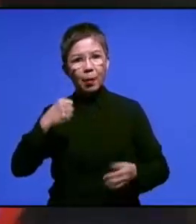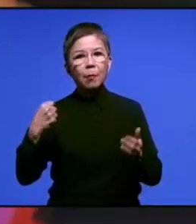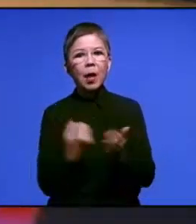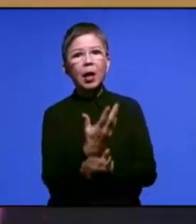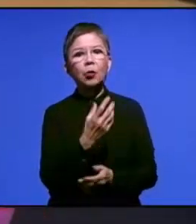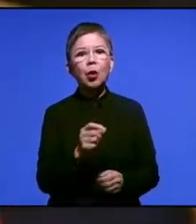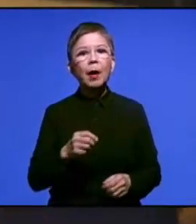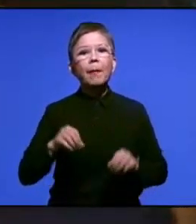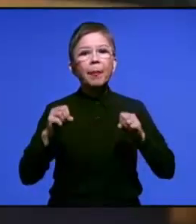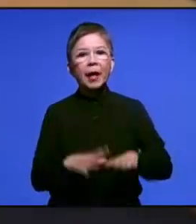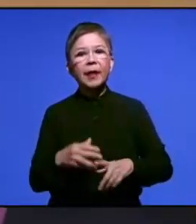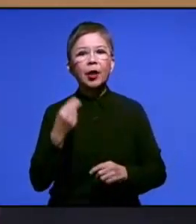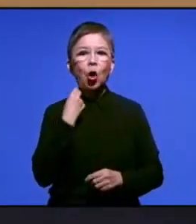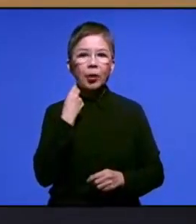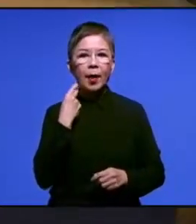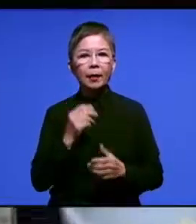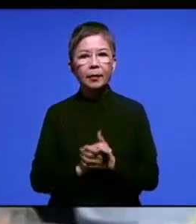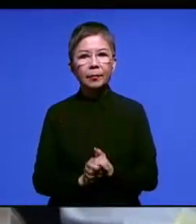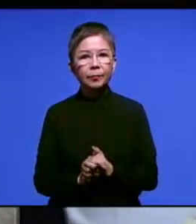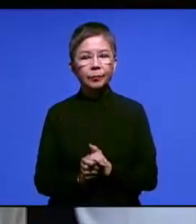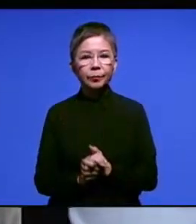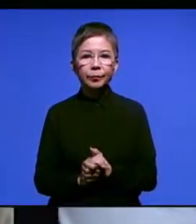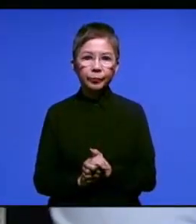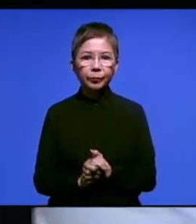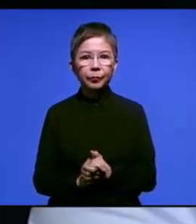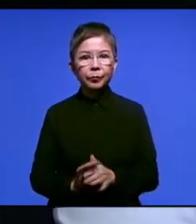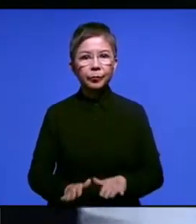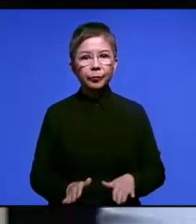Undang-Undang Praktek Kedokteran. Tim Liputan Trans 7.